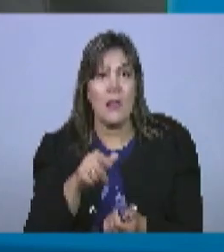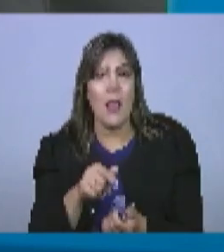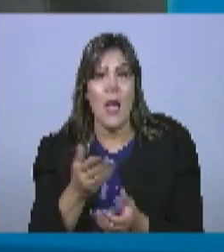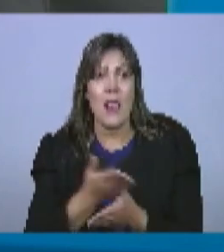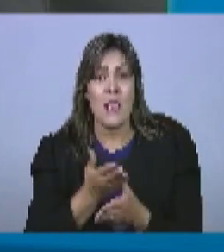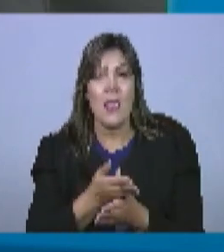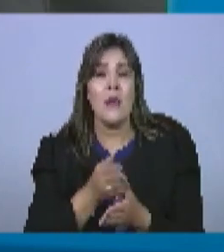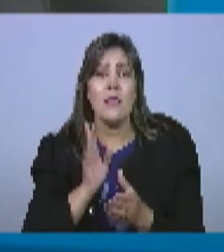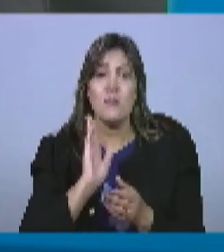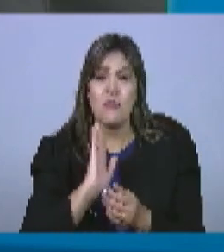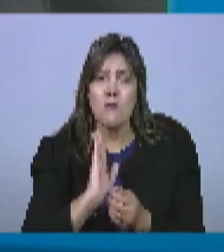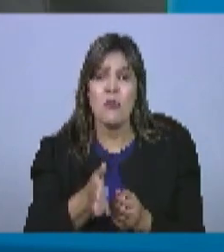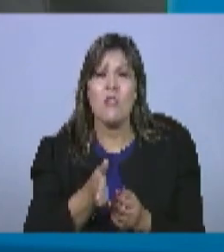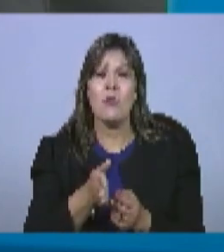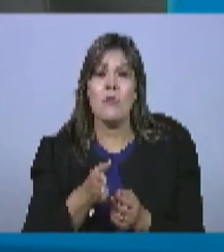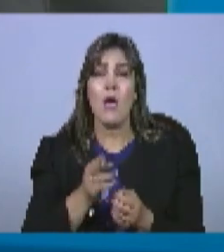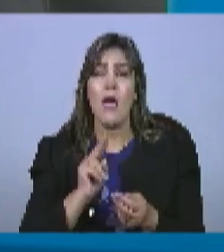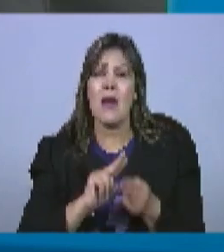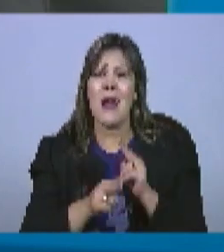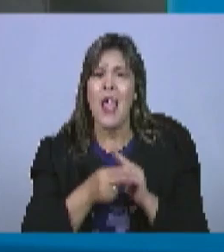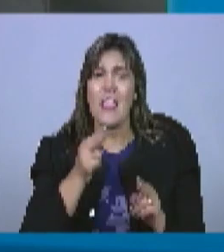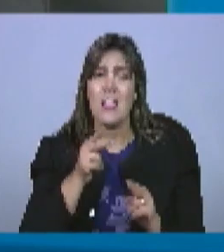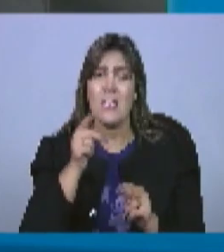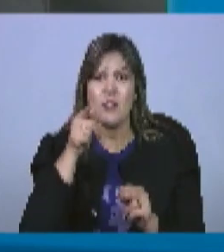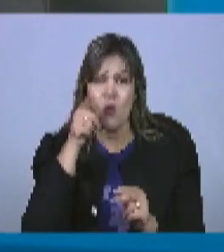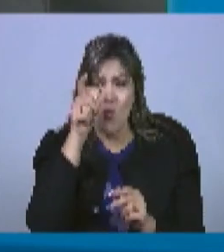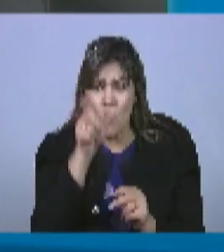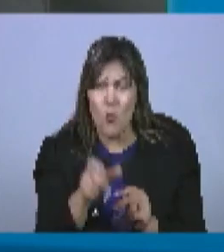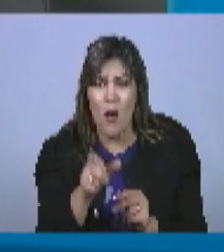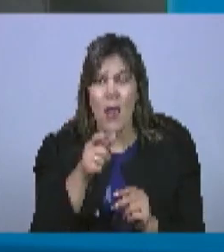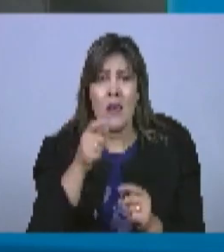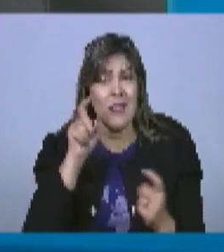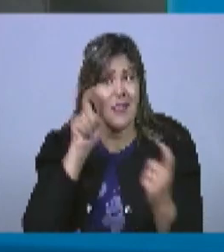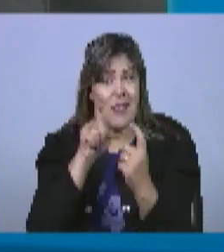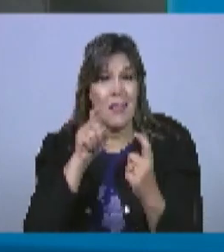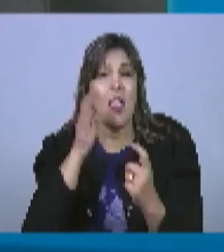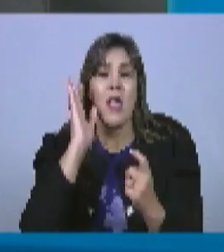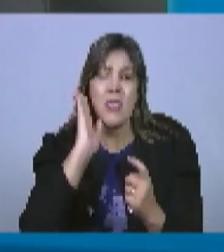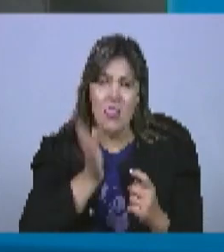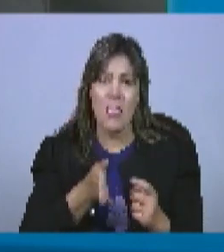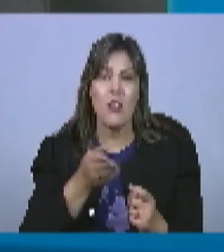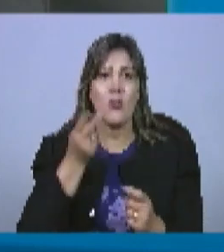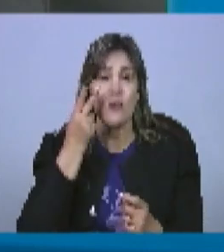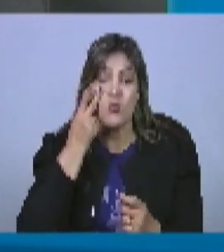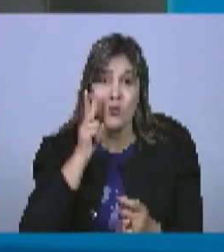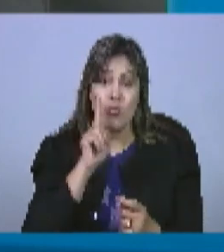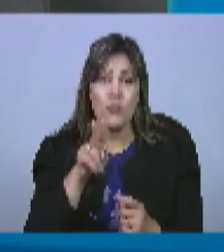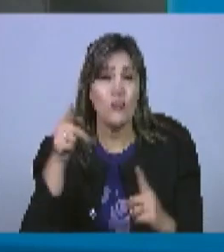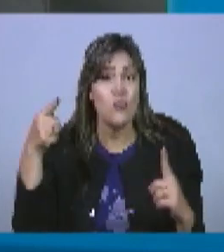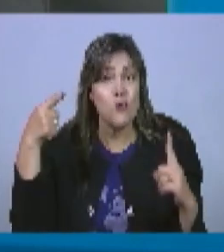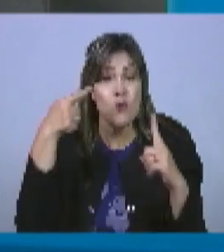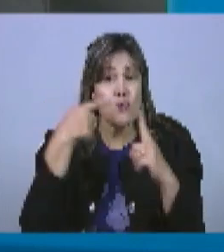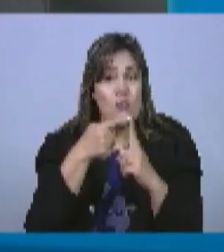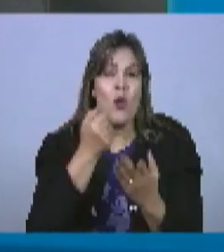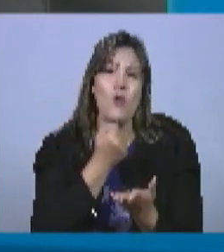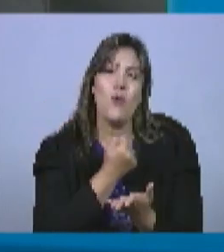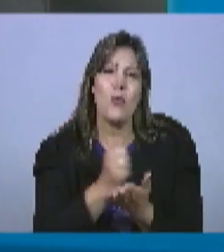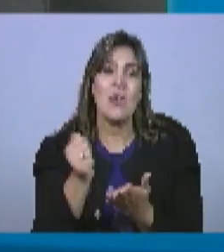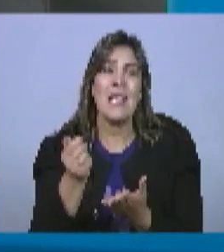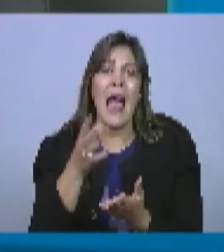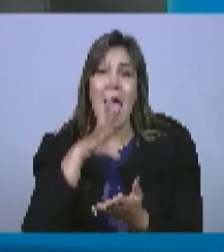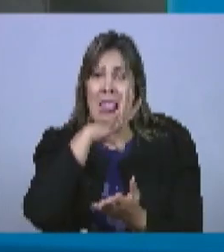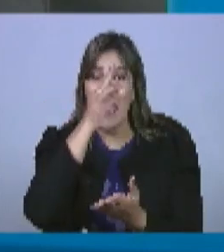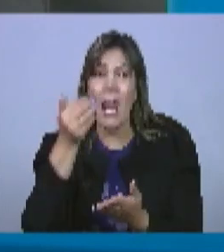انها تستطيع ان تطول خصومها في اي مكان يتواجد فيه بما في ذلك في قلب